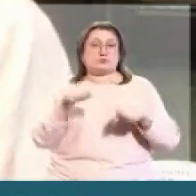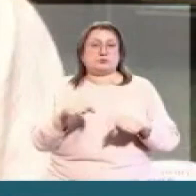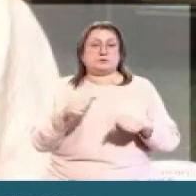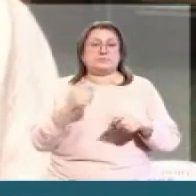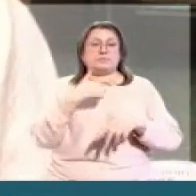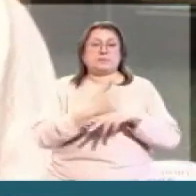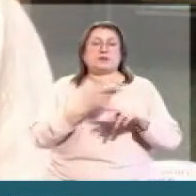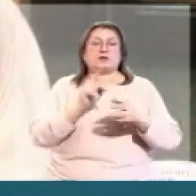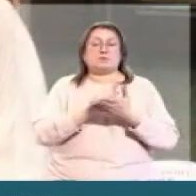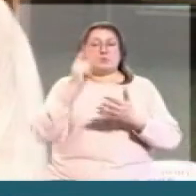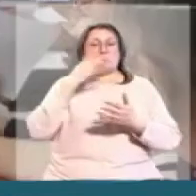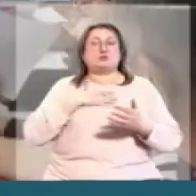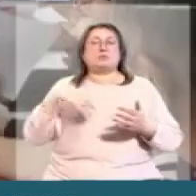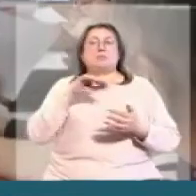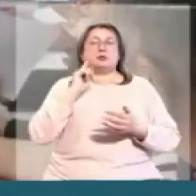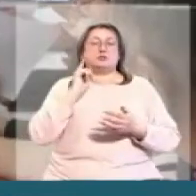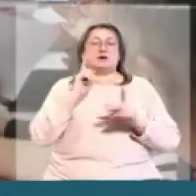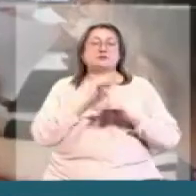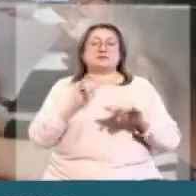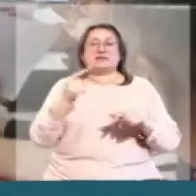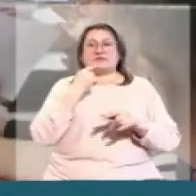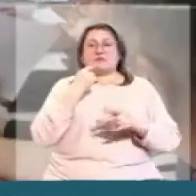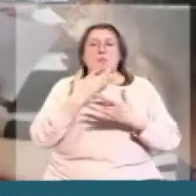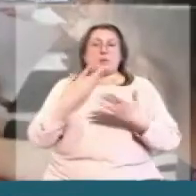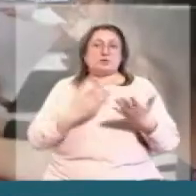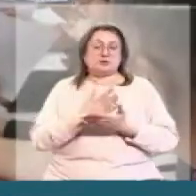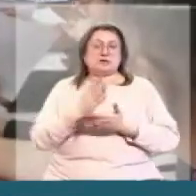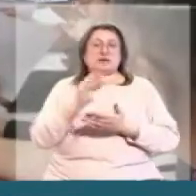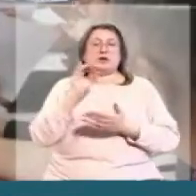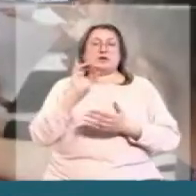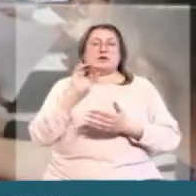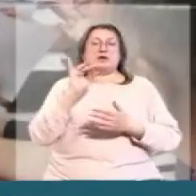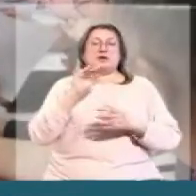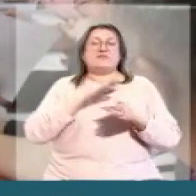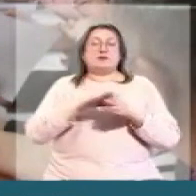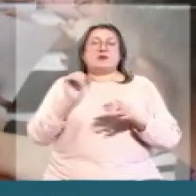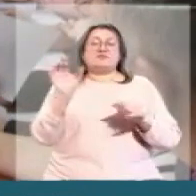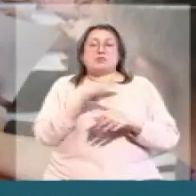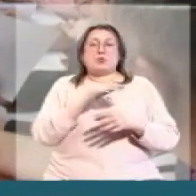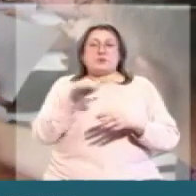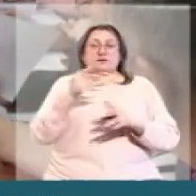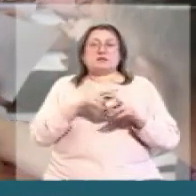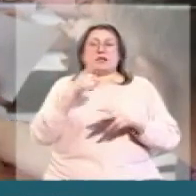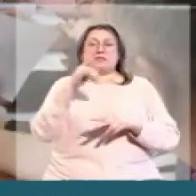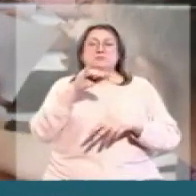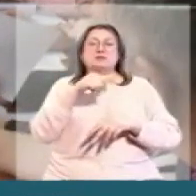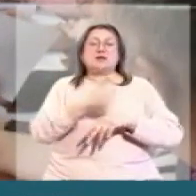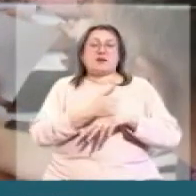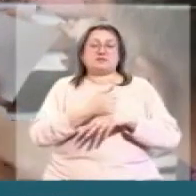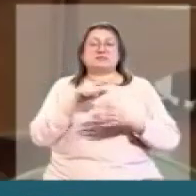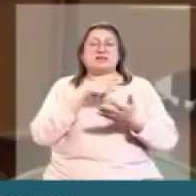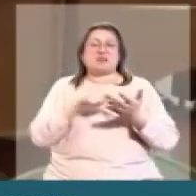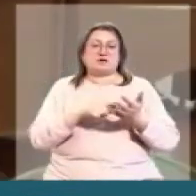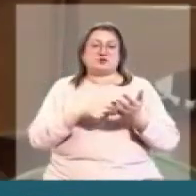главное, что сегодня должна понимать наша молодежь. Развитие языковой политики и ее реализация на всех уровнях стали одними из